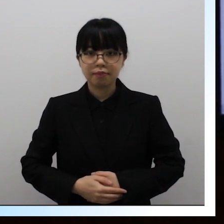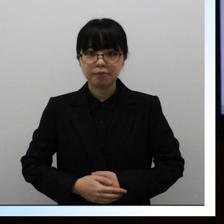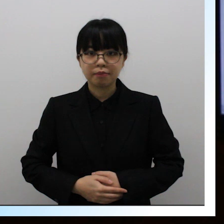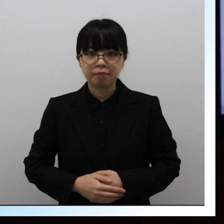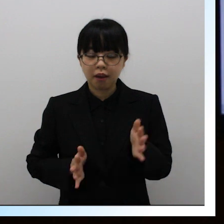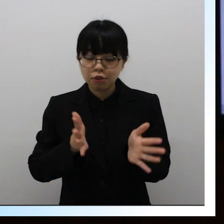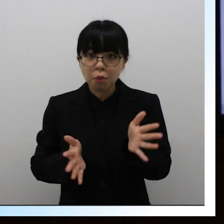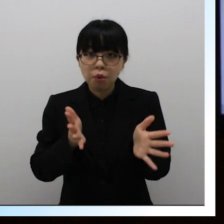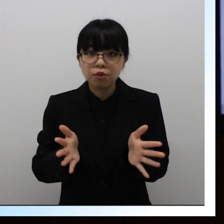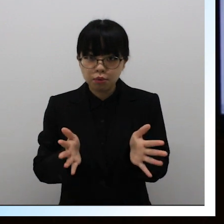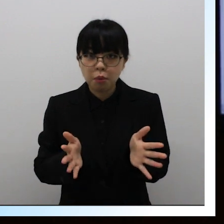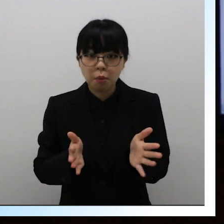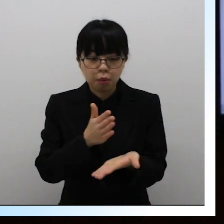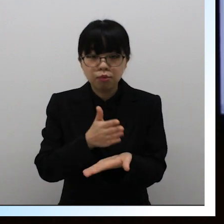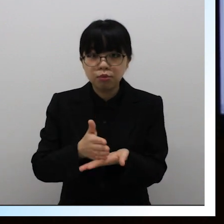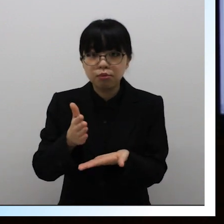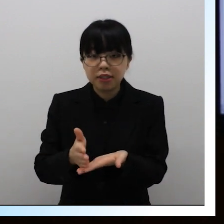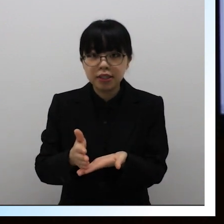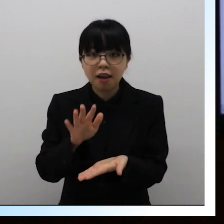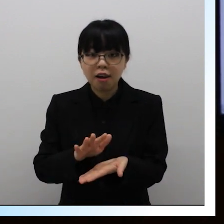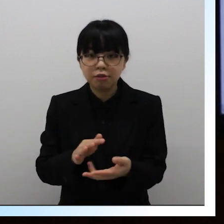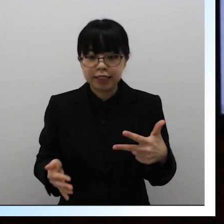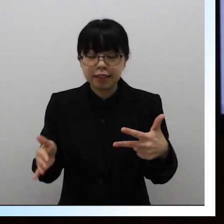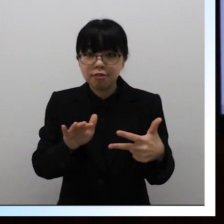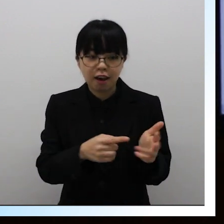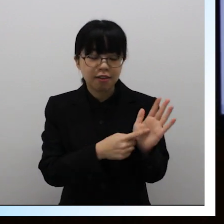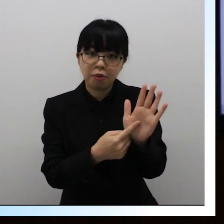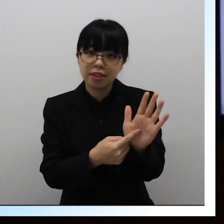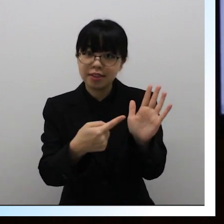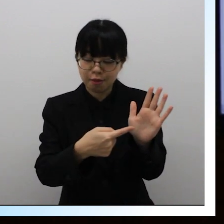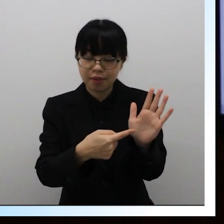スポーツのカテゴリーに分類された施設が表示されます。